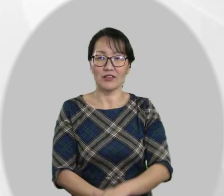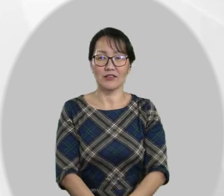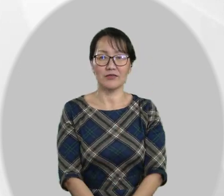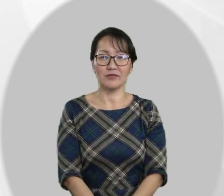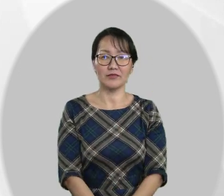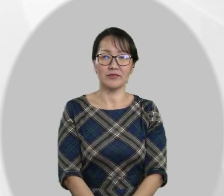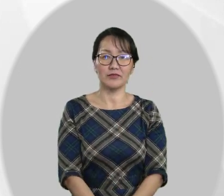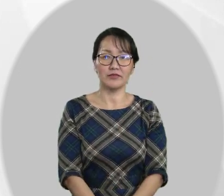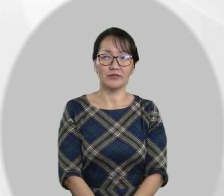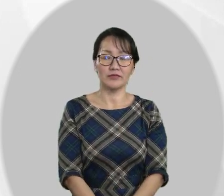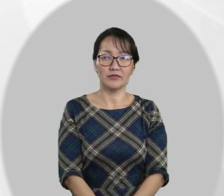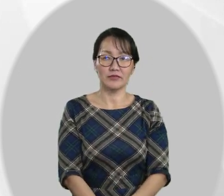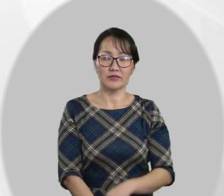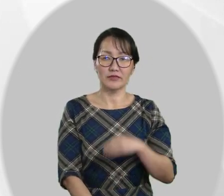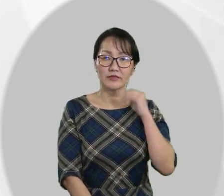байна.